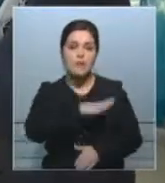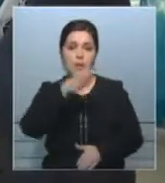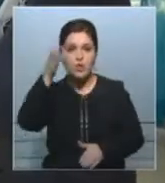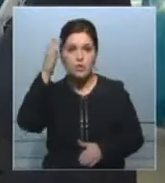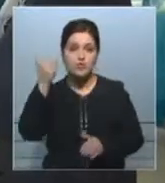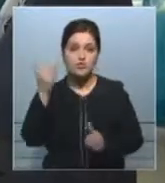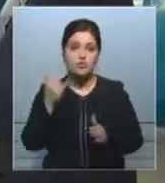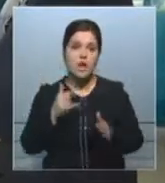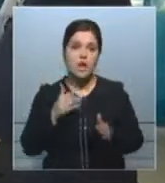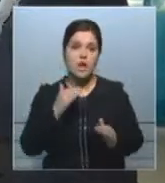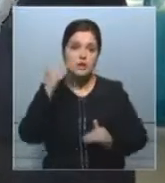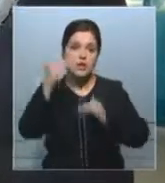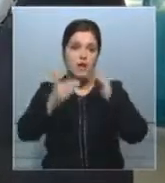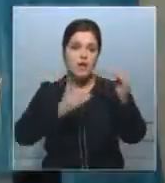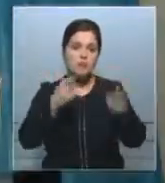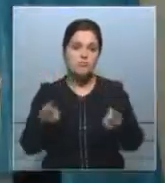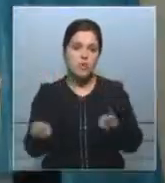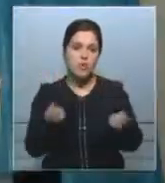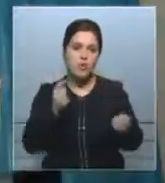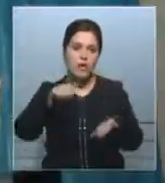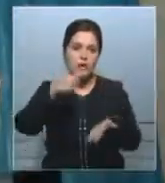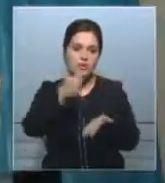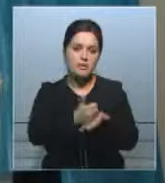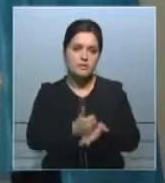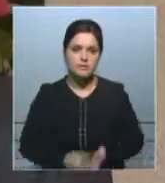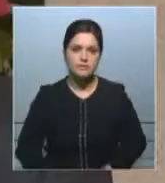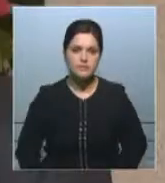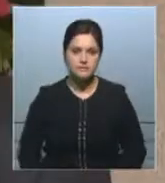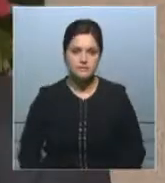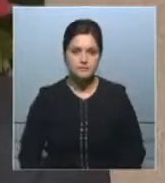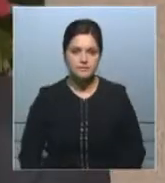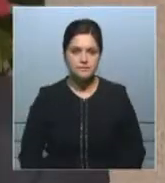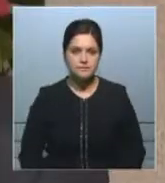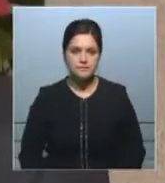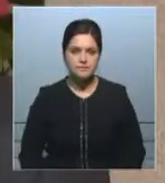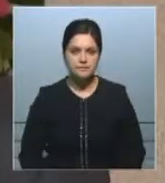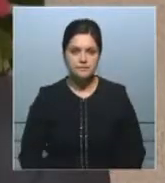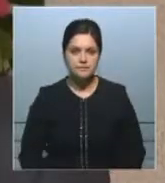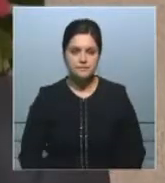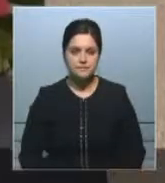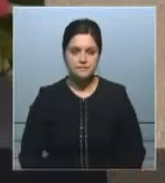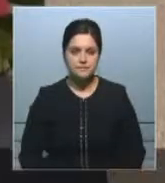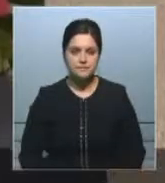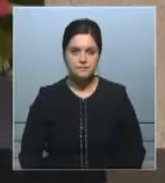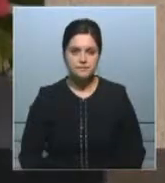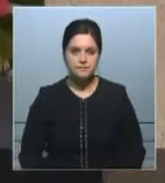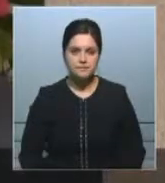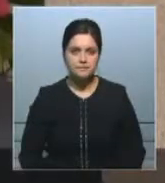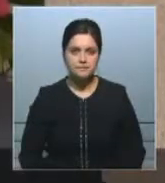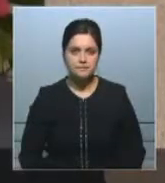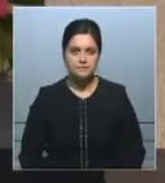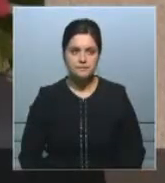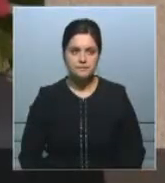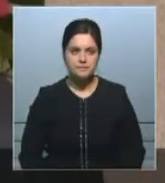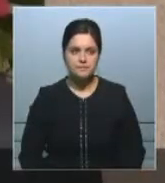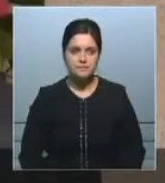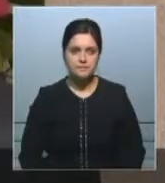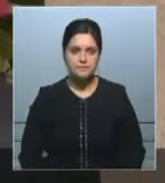сотрудников и доросли до руководящих должностей дети все знает откуда придут